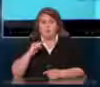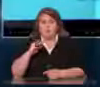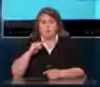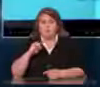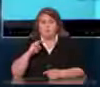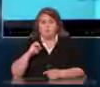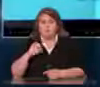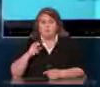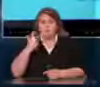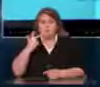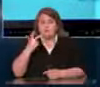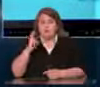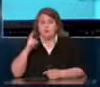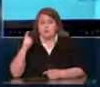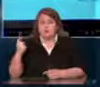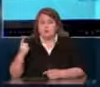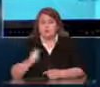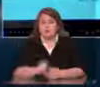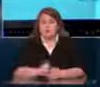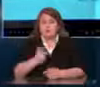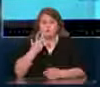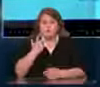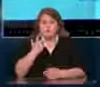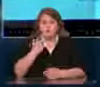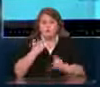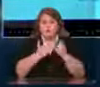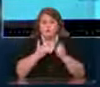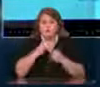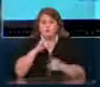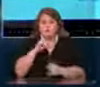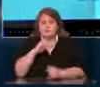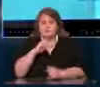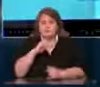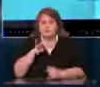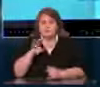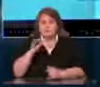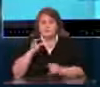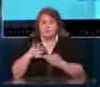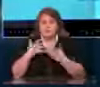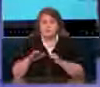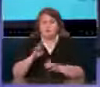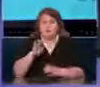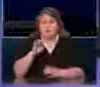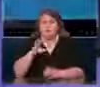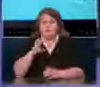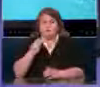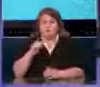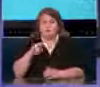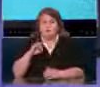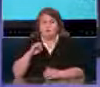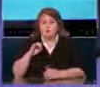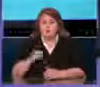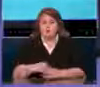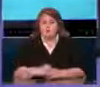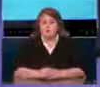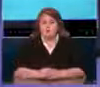фенотипу 3-1, то есть три желтых семени и проявляется расщепление, одни зеленые